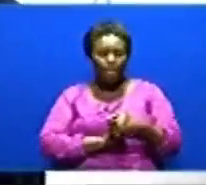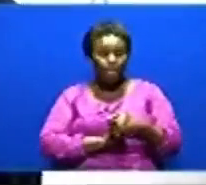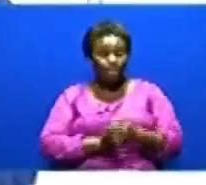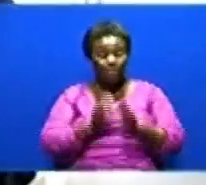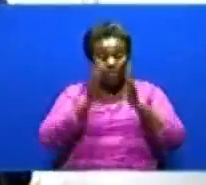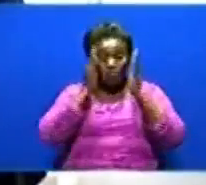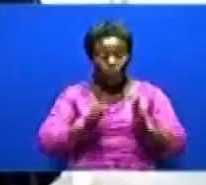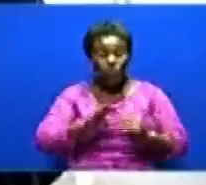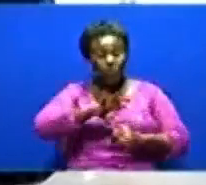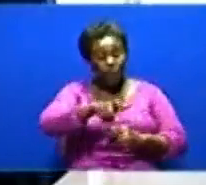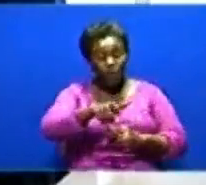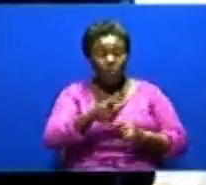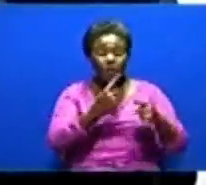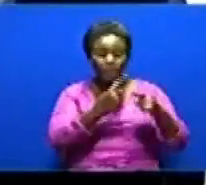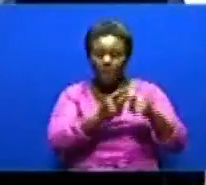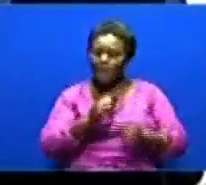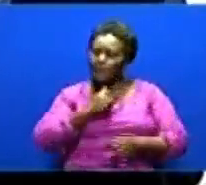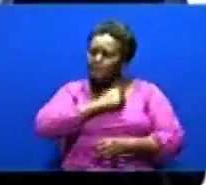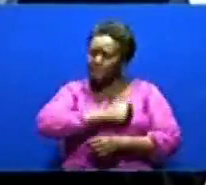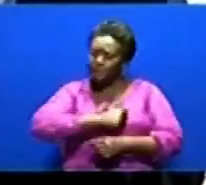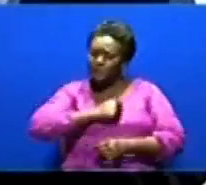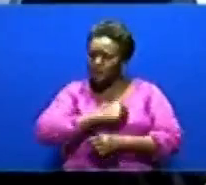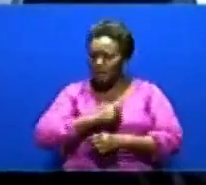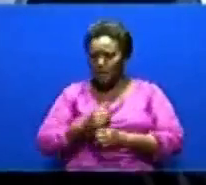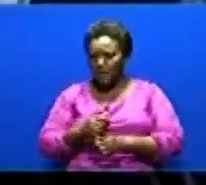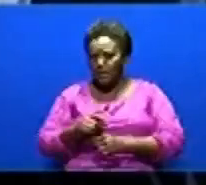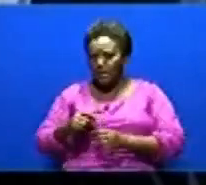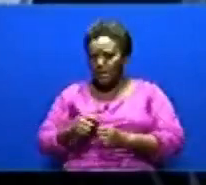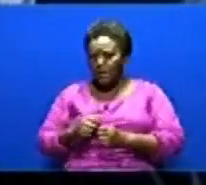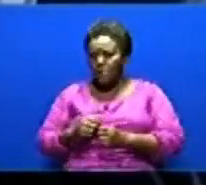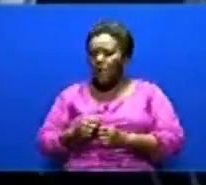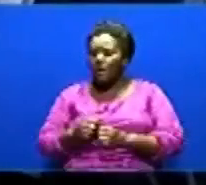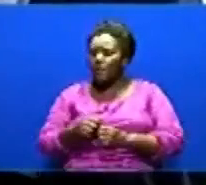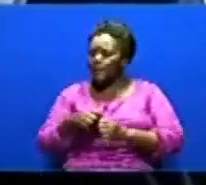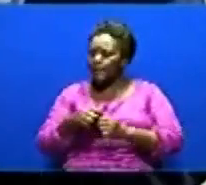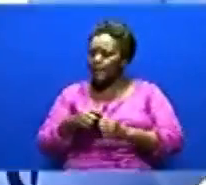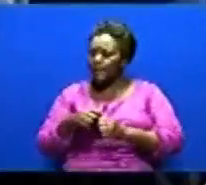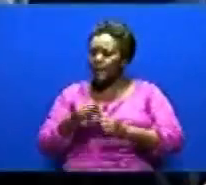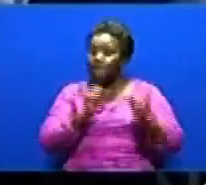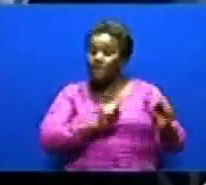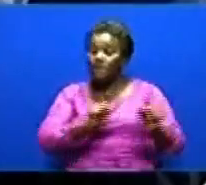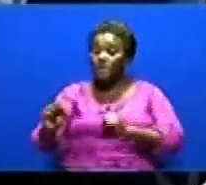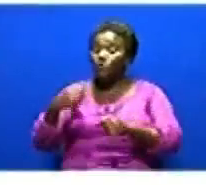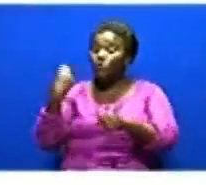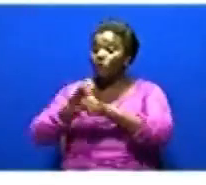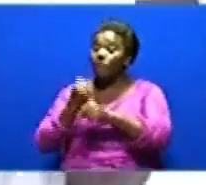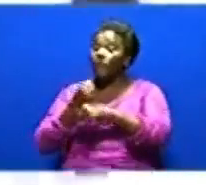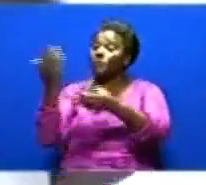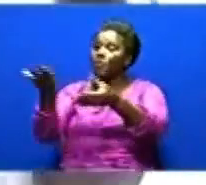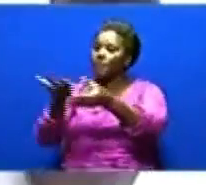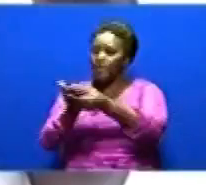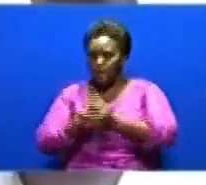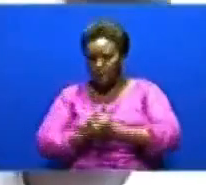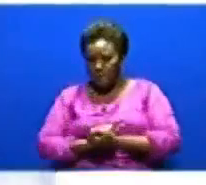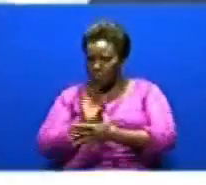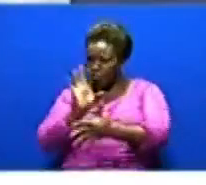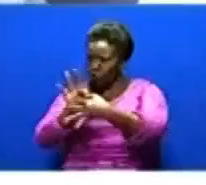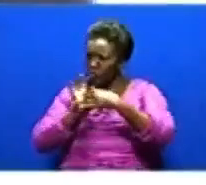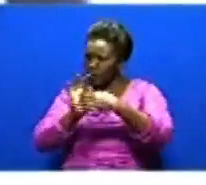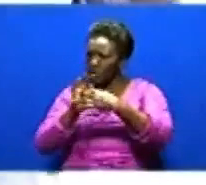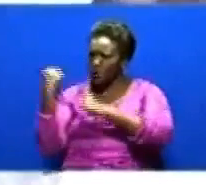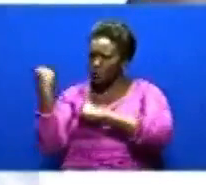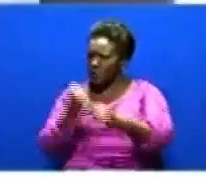Mara Adam Malima anasikitishwa na kitendo cha baadhi ya watumishi wa mabenki kuwa sehemu ya uhalifu huo. Kuna mtandao